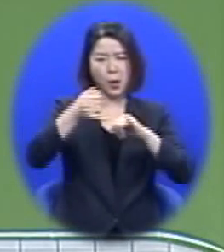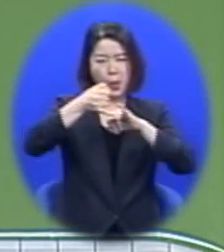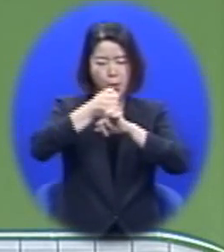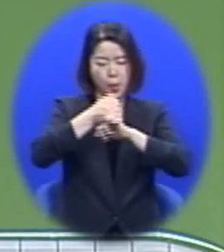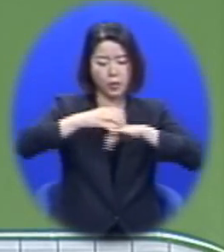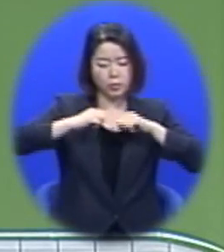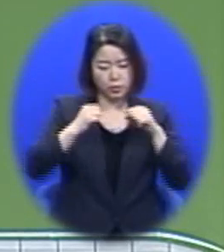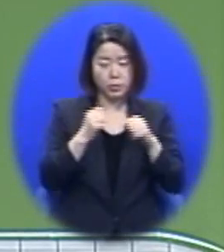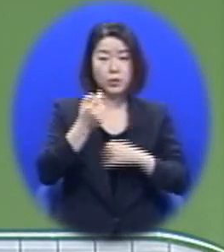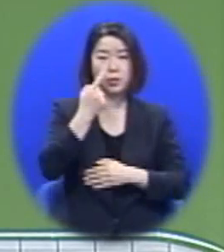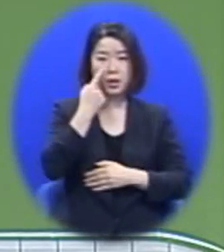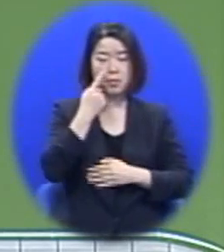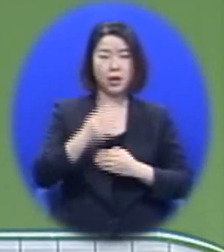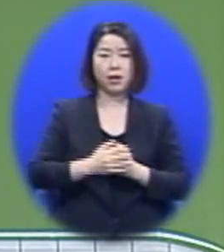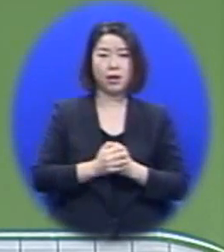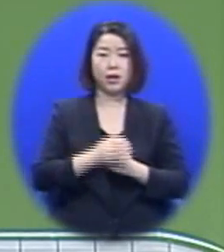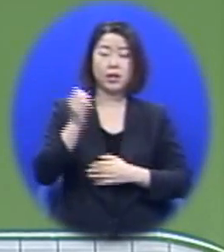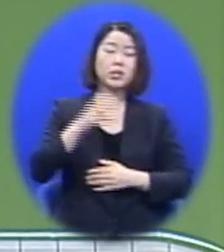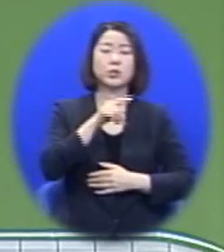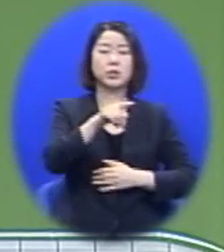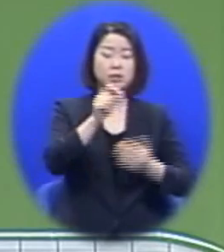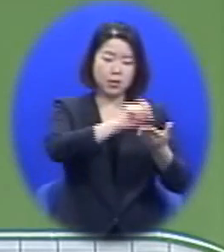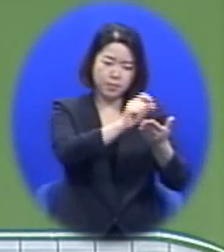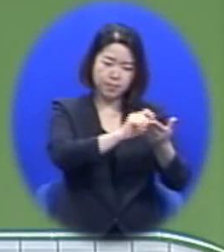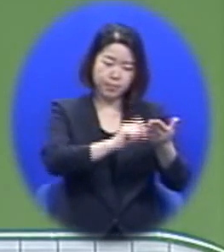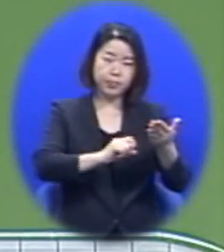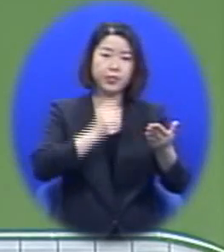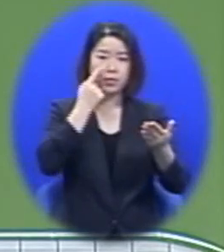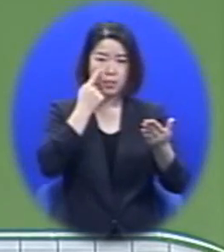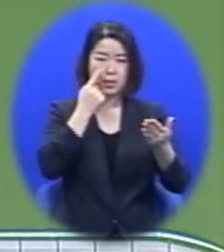순종하세요. 그리고 그것을 기록하세요.